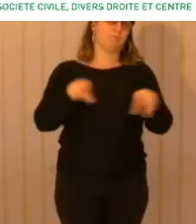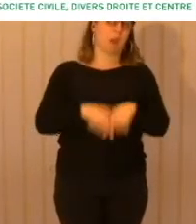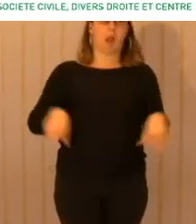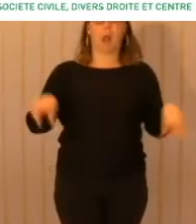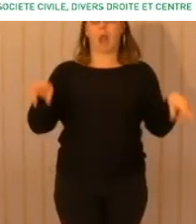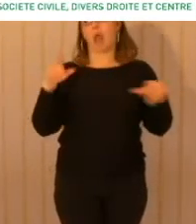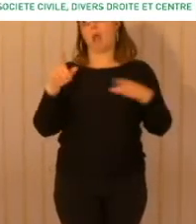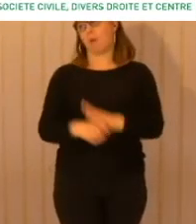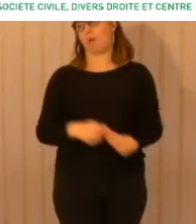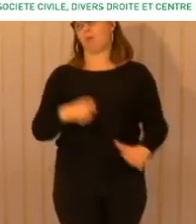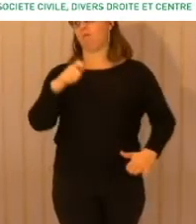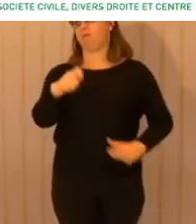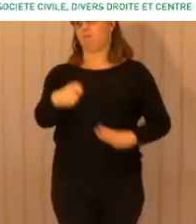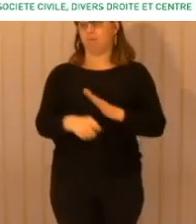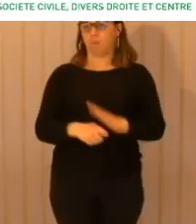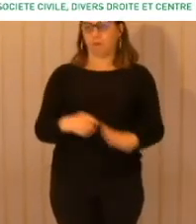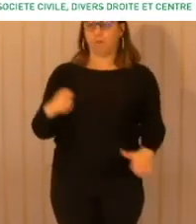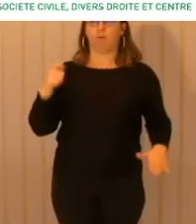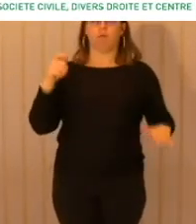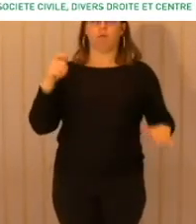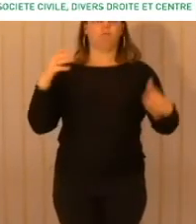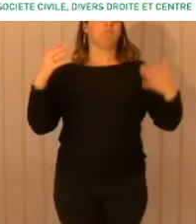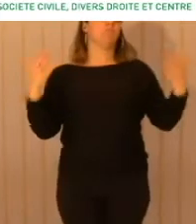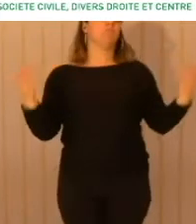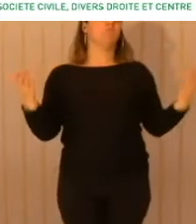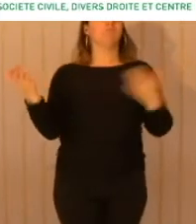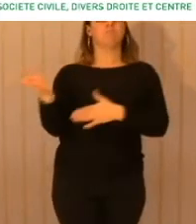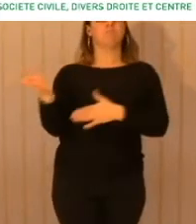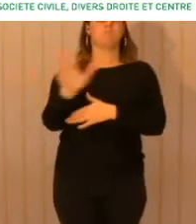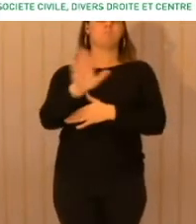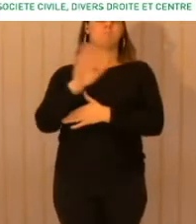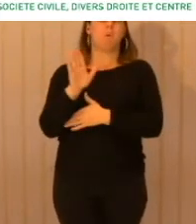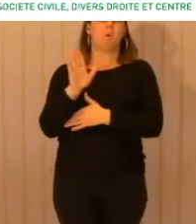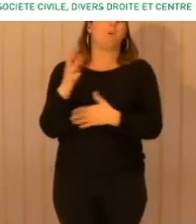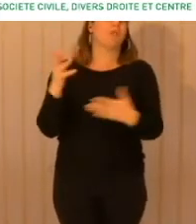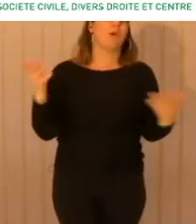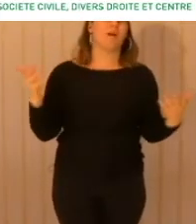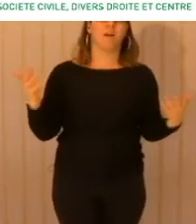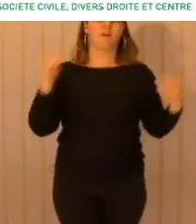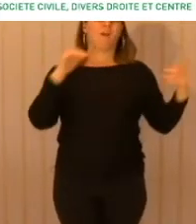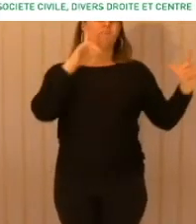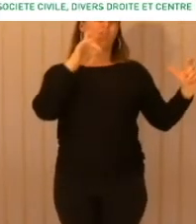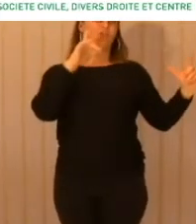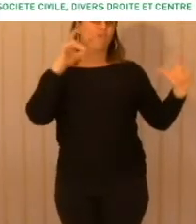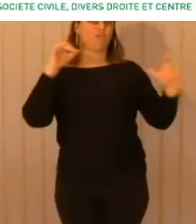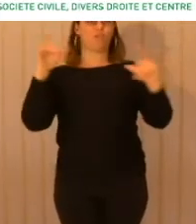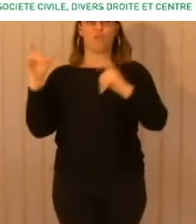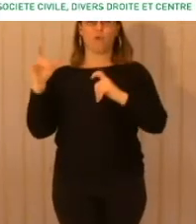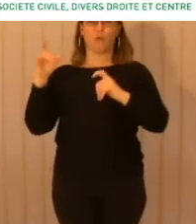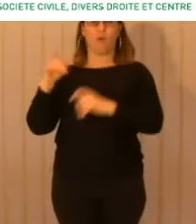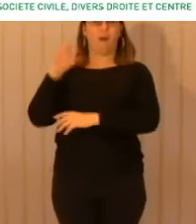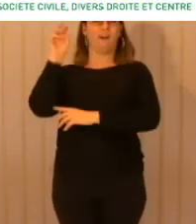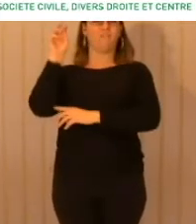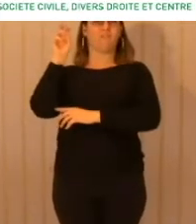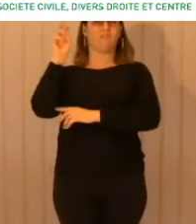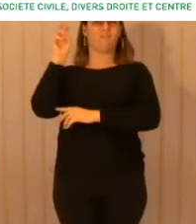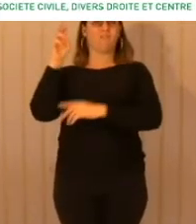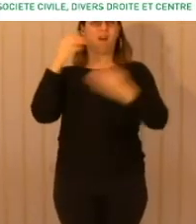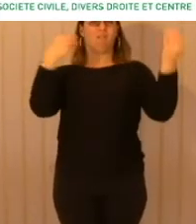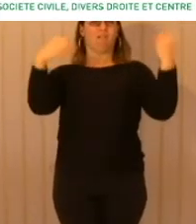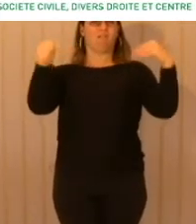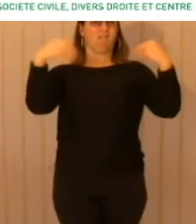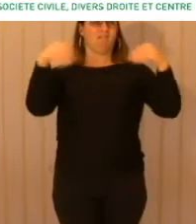la même, avec un habillage. On voit dans les photos que vous présentez, on voit du vert que sur la future place du marché.